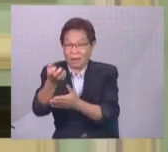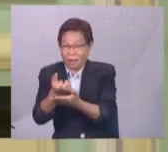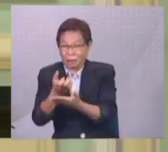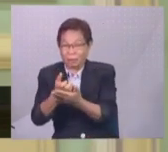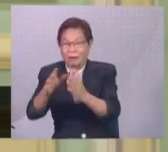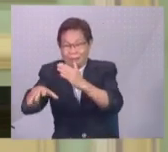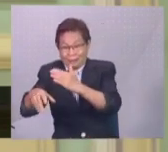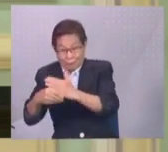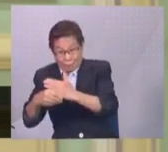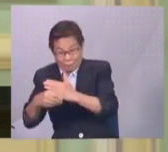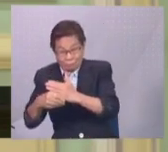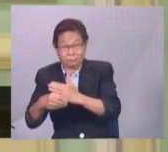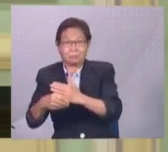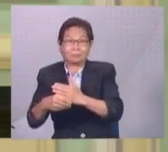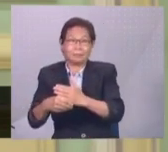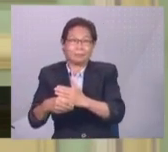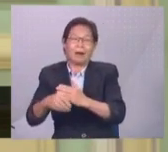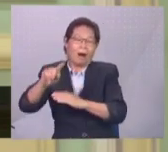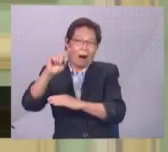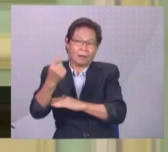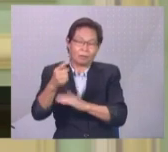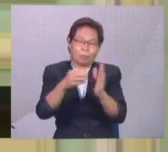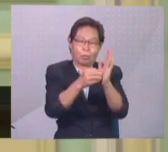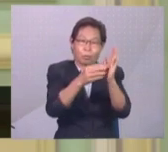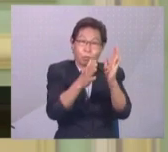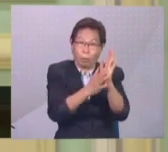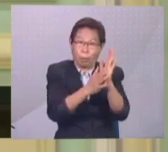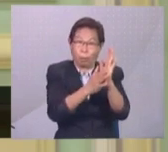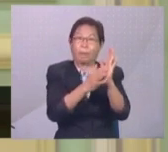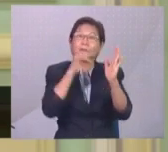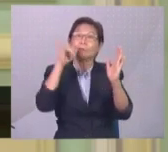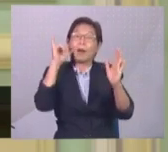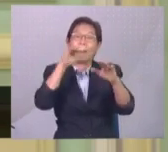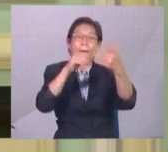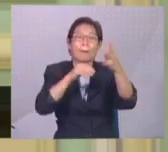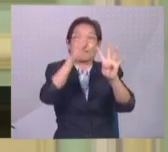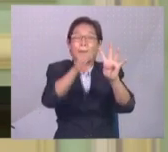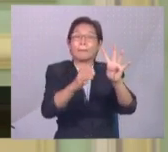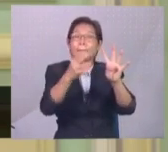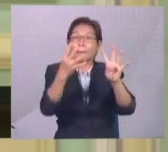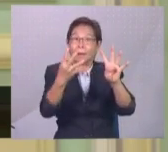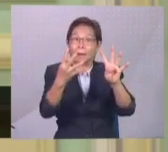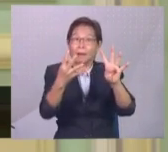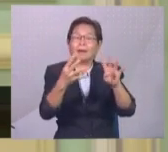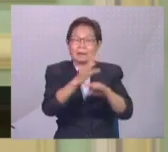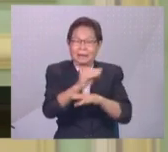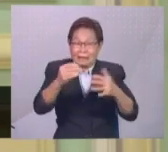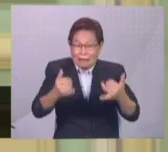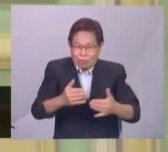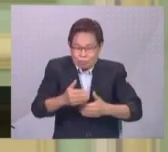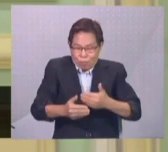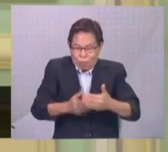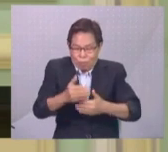tambahan ianya hanya di warteg kan semalam pada 14 APR 2012 dan kini